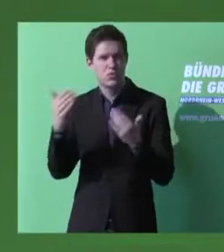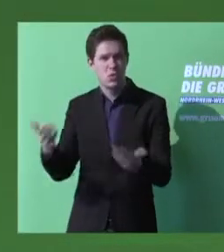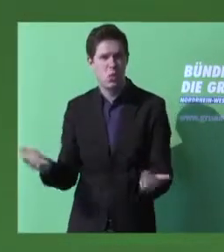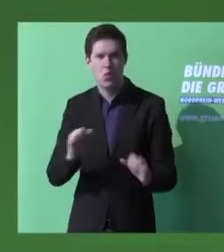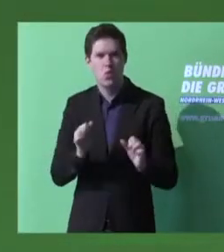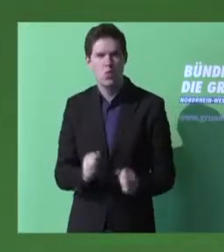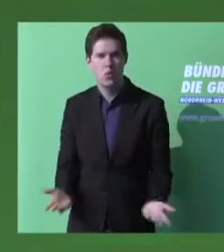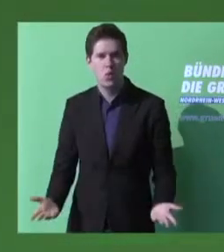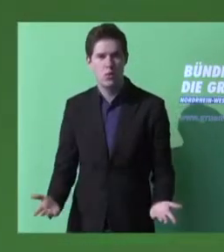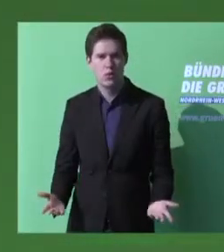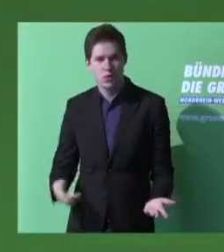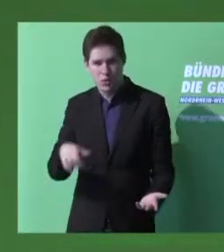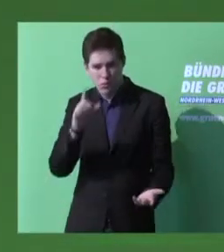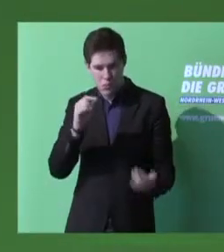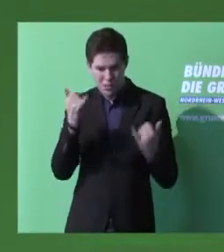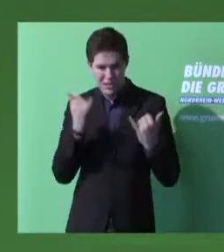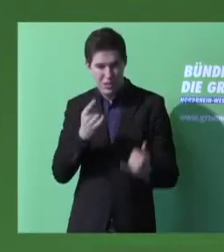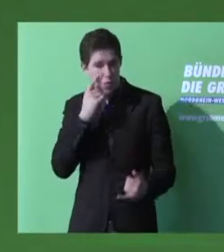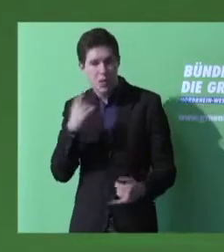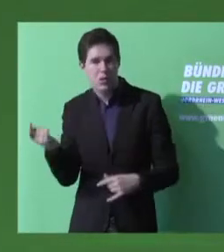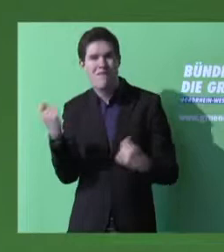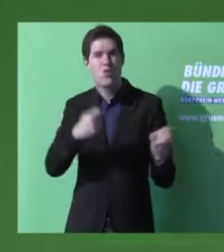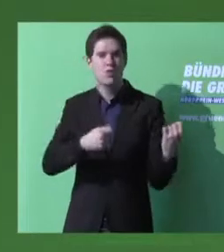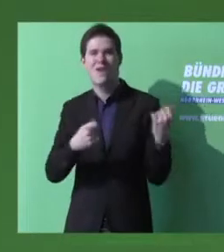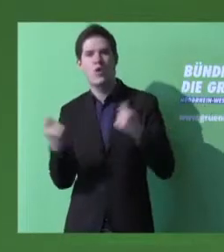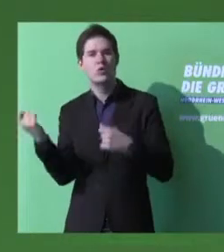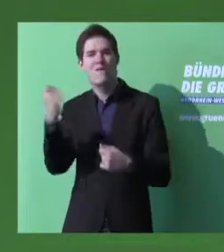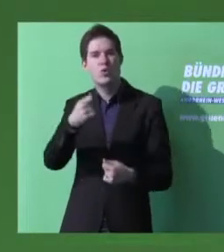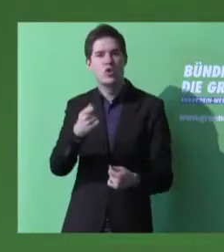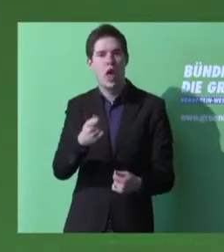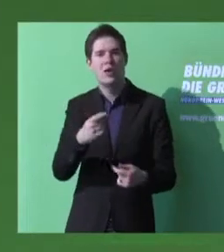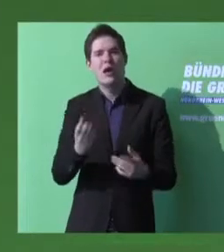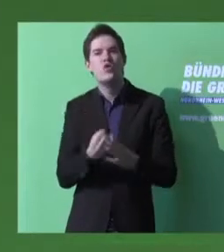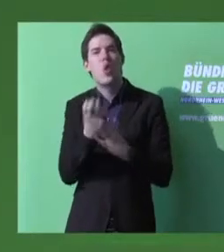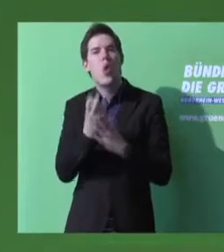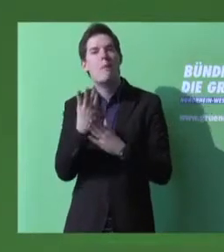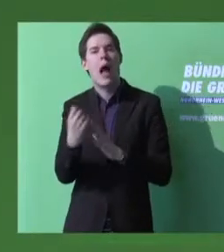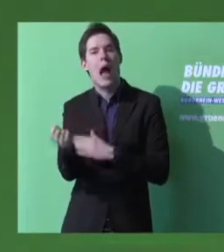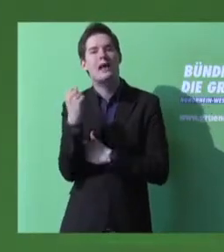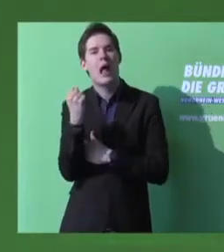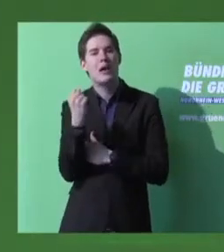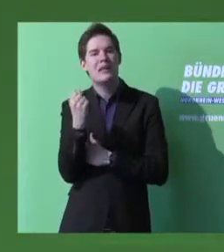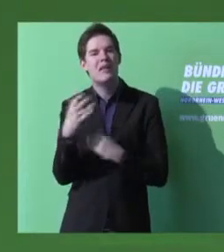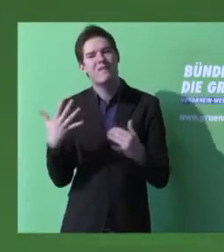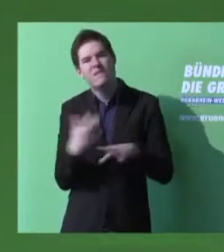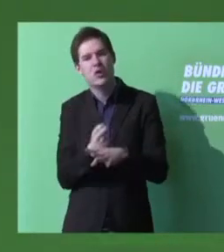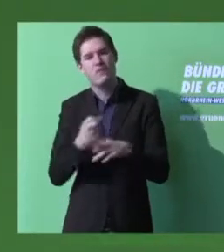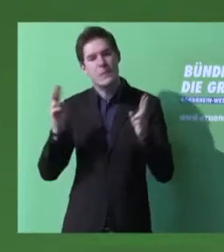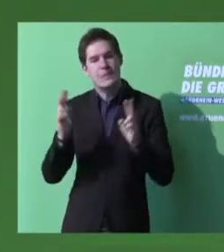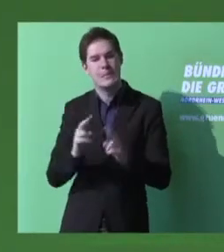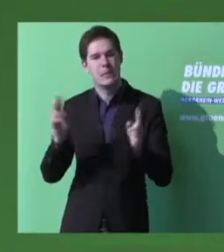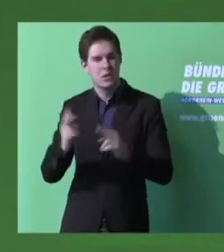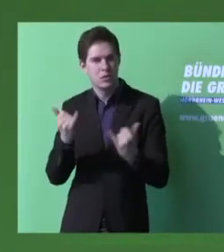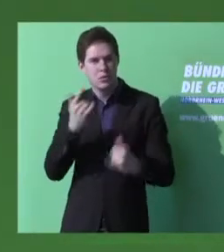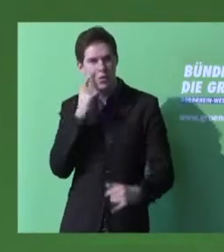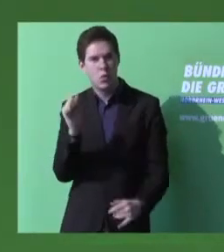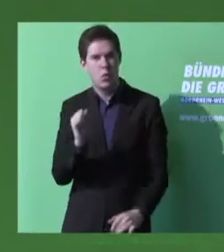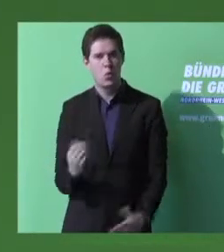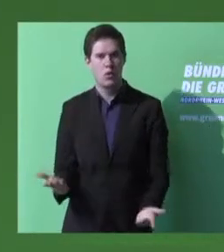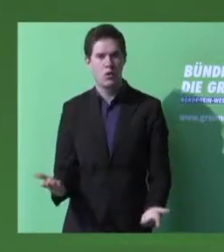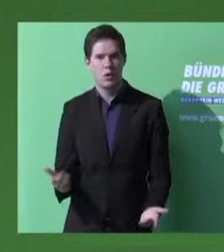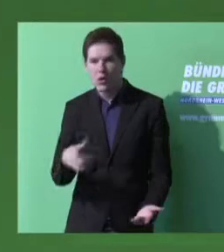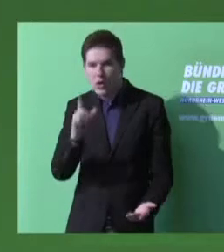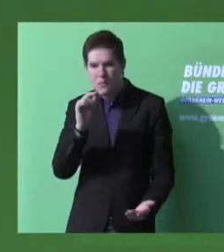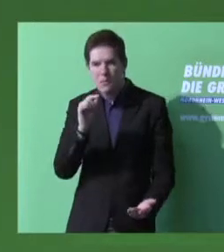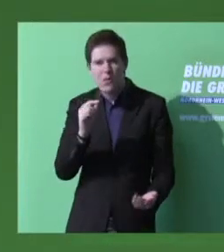sich Altmaier und Rösler in den Vorschlägen, wie sie erneuerbare Energien ausbremsen. Was ist eigentlich besser für eine erfolgreiche Klimapolitik